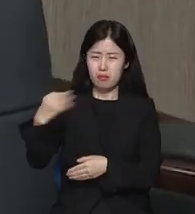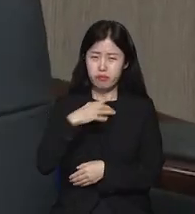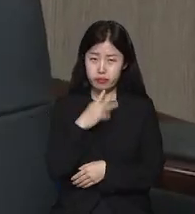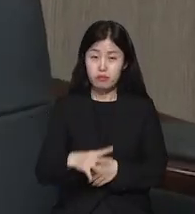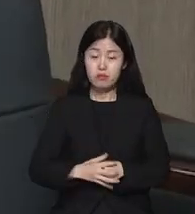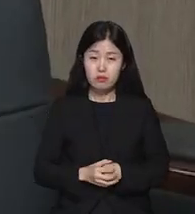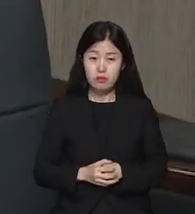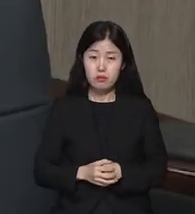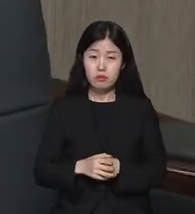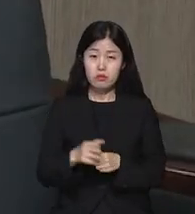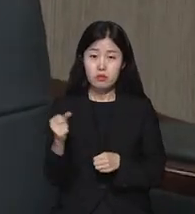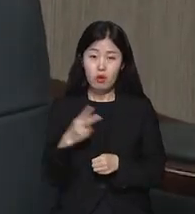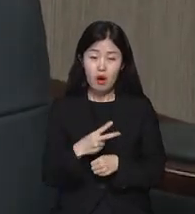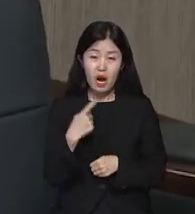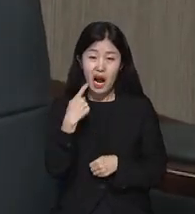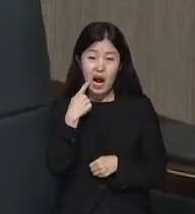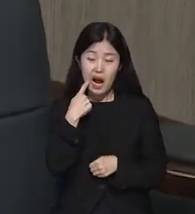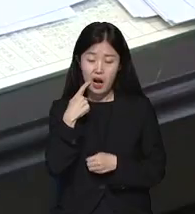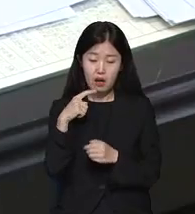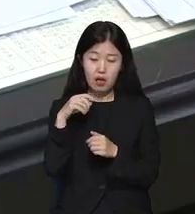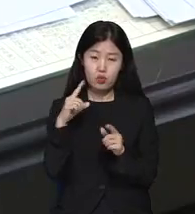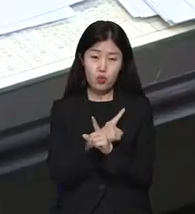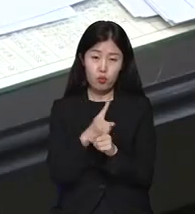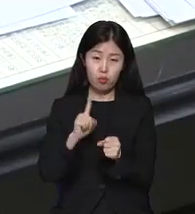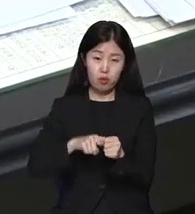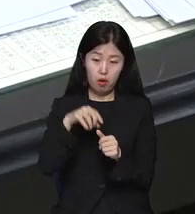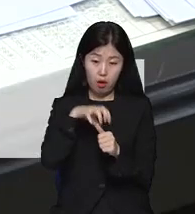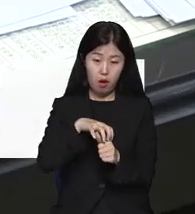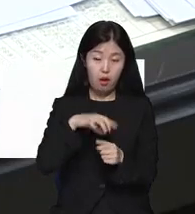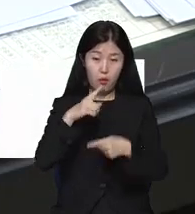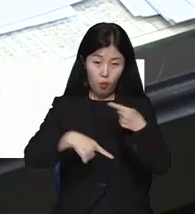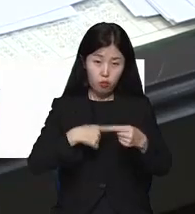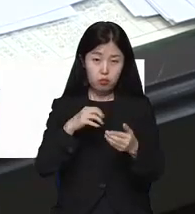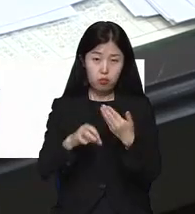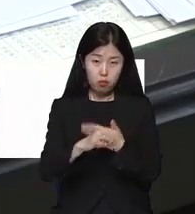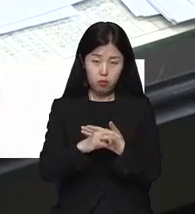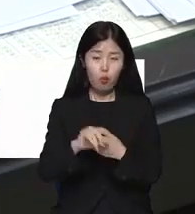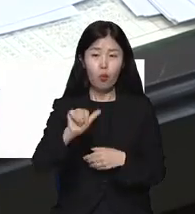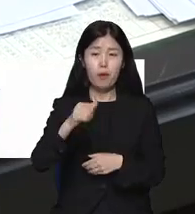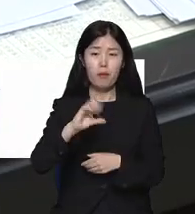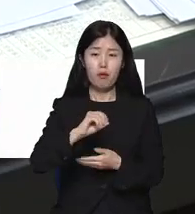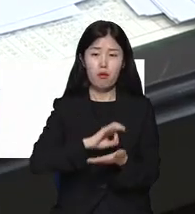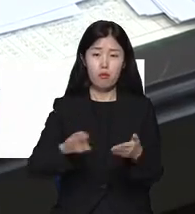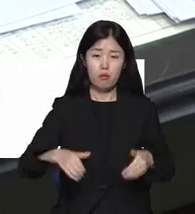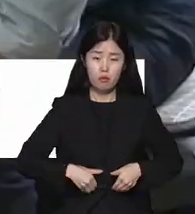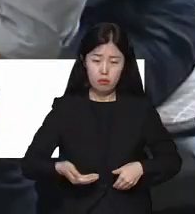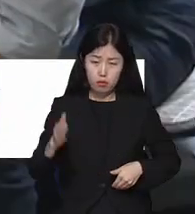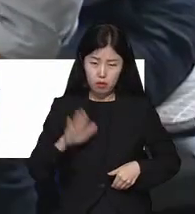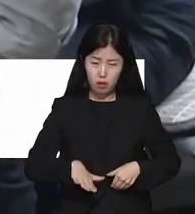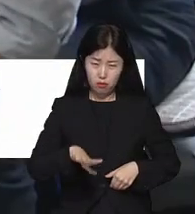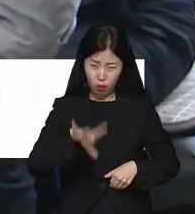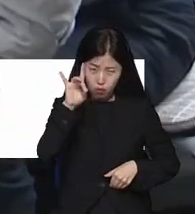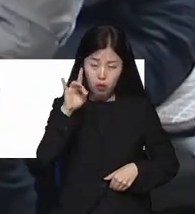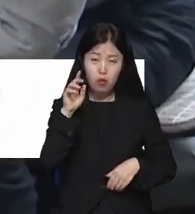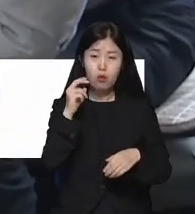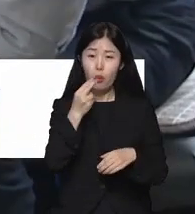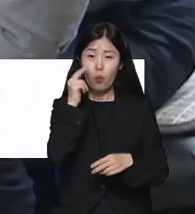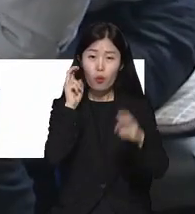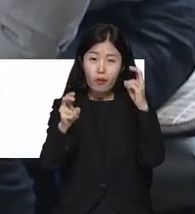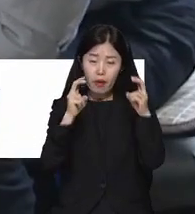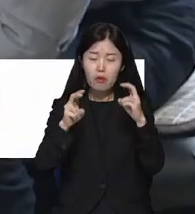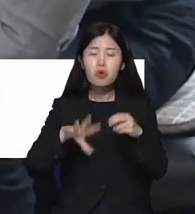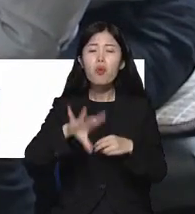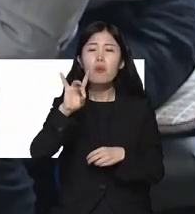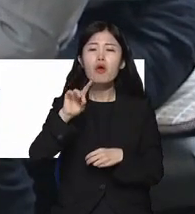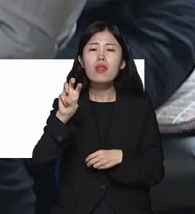또 어금니 치료를 위해 쉬운 보철물을 주기적으로 갈기 위해서는 500만원의 비용이 필요한데 보험사 측이 처음에는 단돈 30만원만